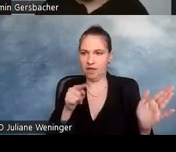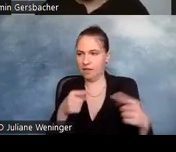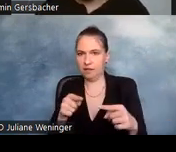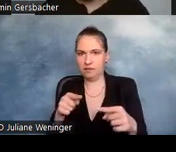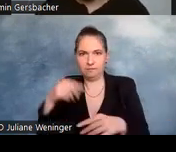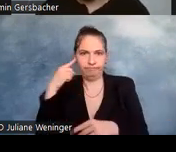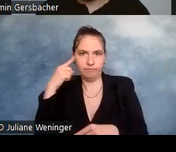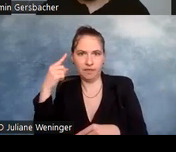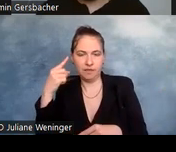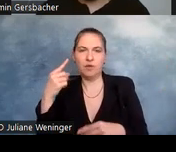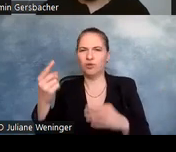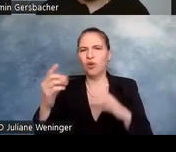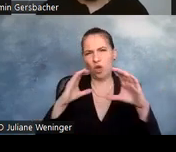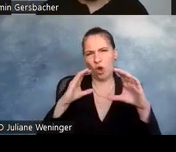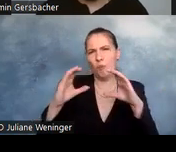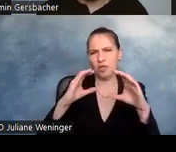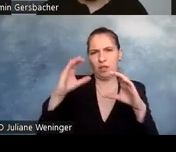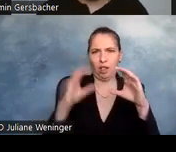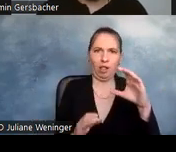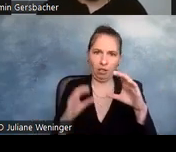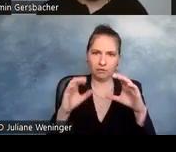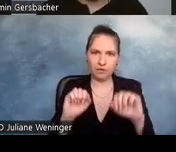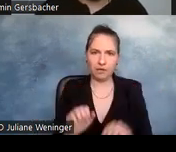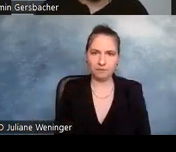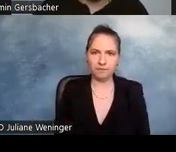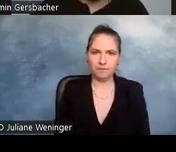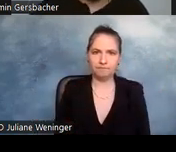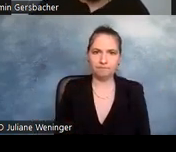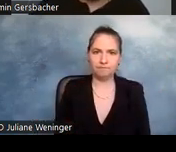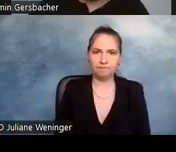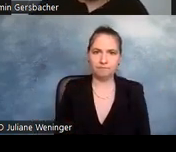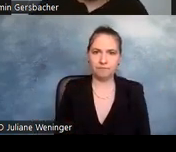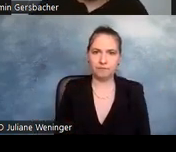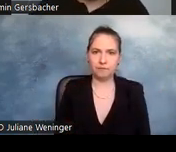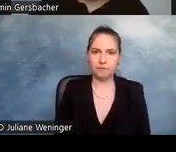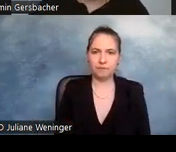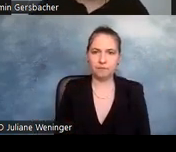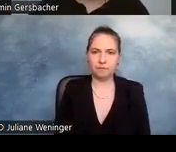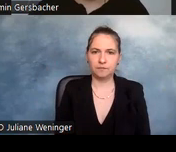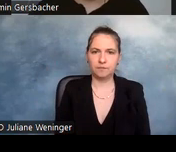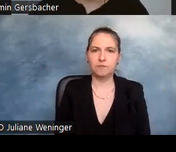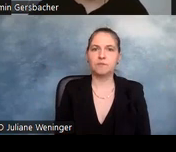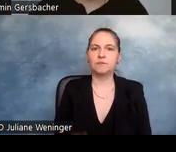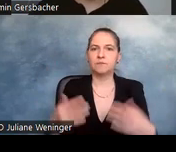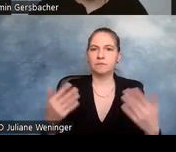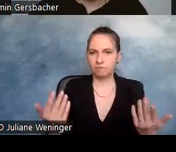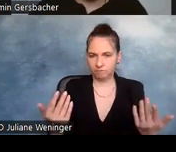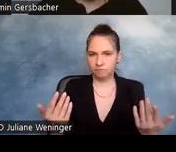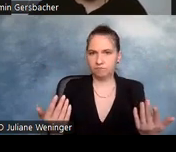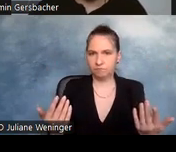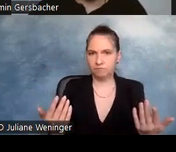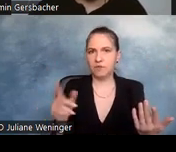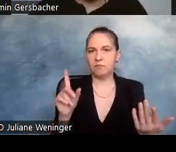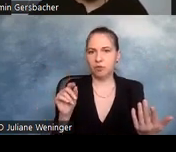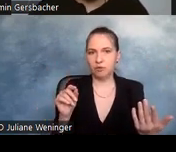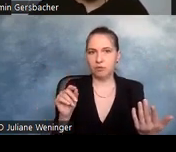macht auch einfach die Kommunikation vielleicht auch schwerer. Das sollte halt nichts anderes dastehen. Die Anforderung ist einfach, dass zumindest alles, was